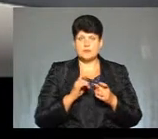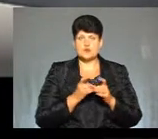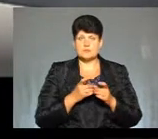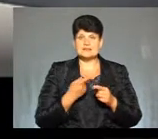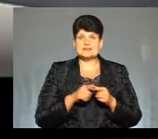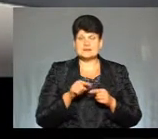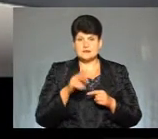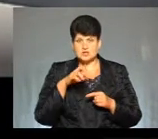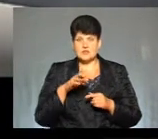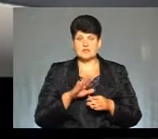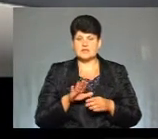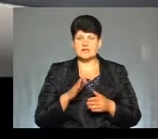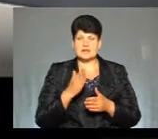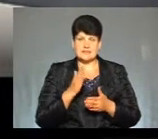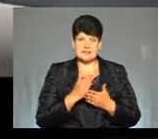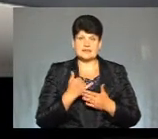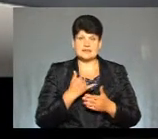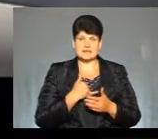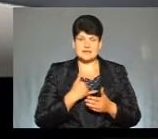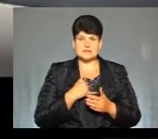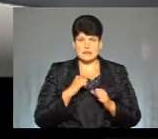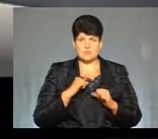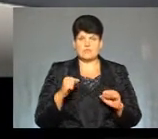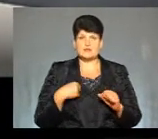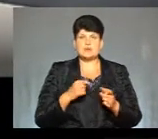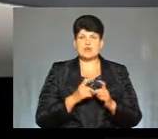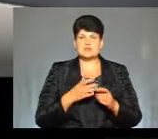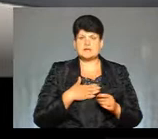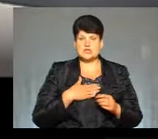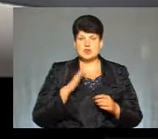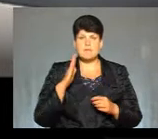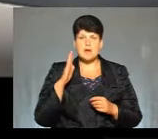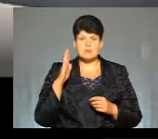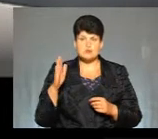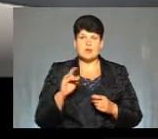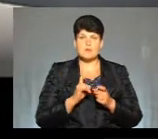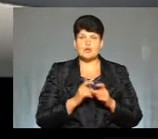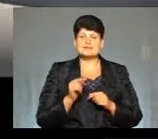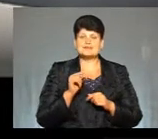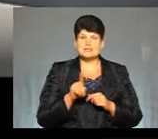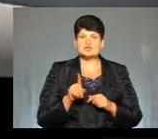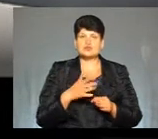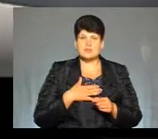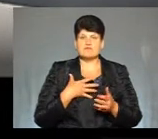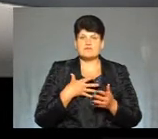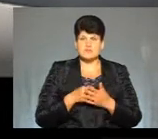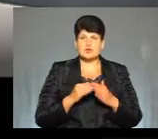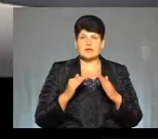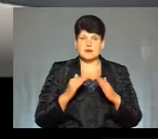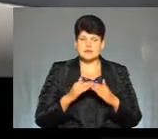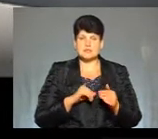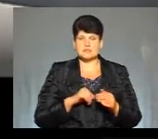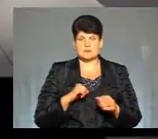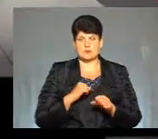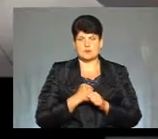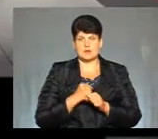вони є для нас героями. Тому що вони боролися за наше майбутнє. Вони боролися за те, щоб ми в своїй хаті самі наводили